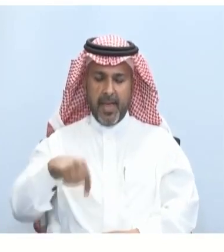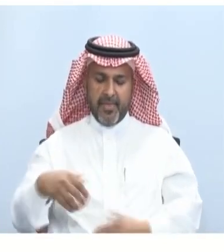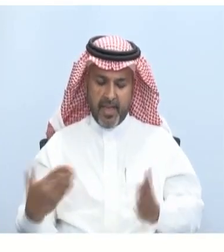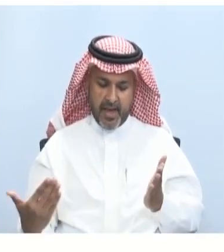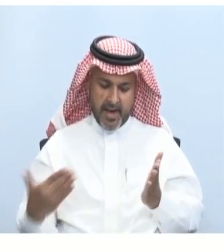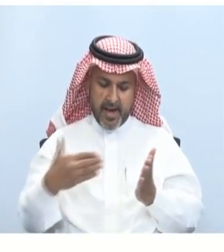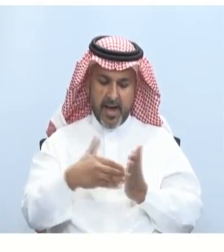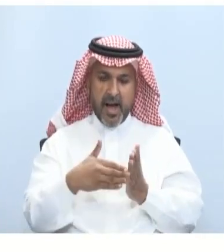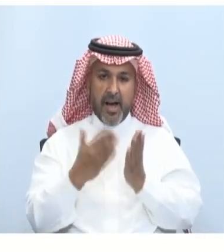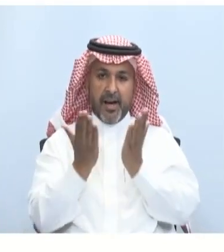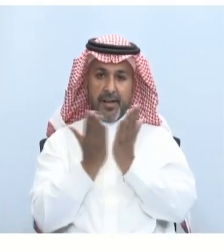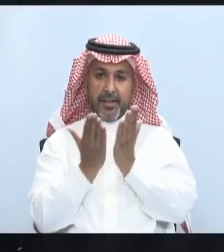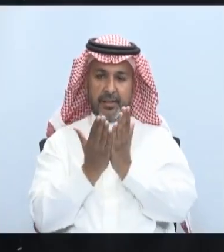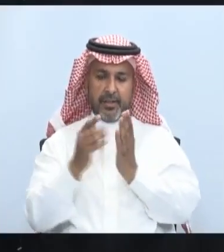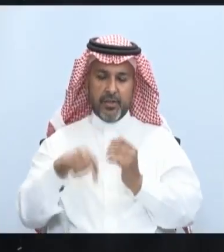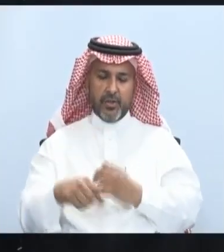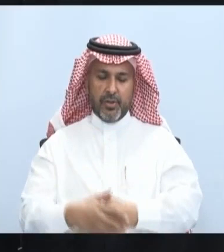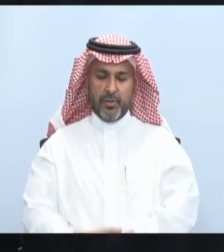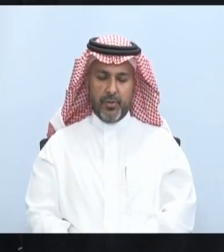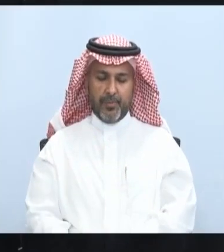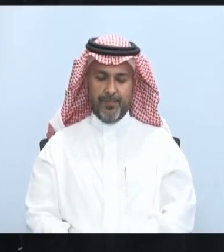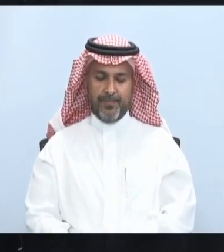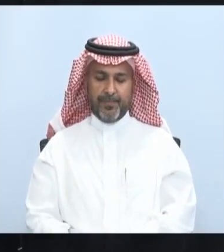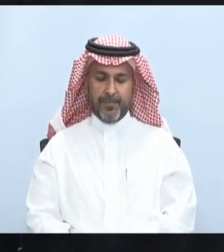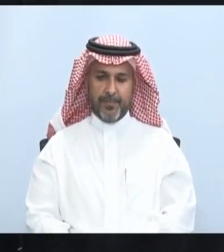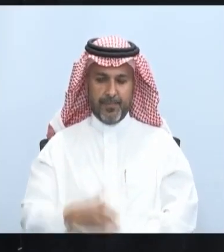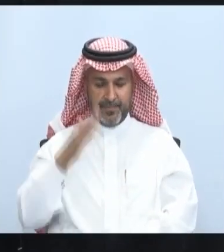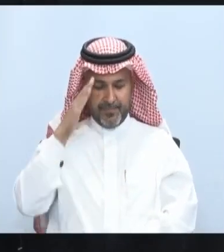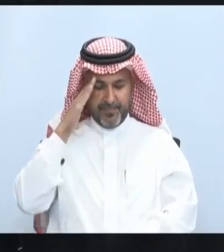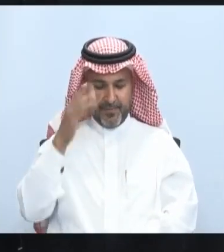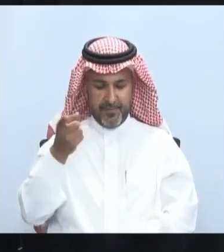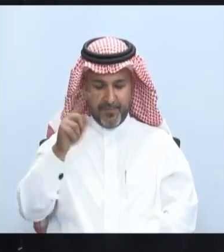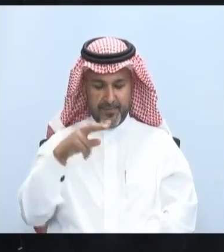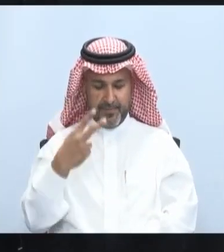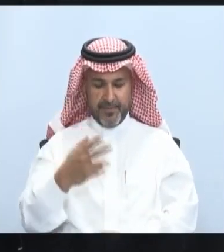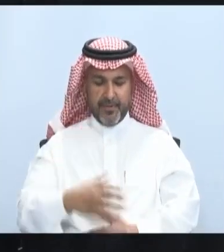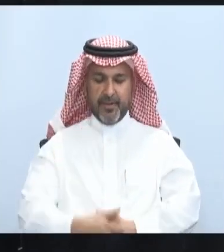نكون انتهينا من الجزء الاول من درس الاعداد المركبه شكرا جزيلا اعزائي الطلاب والطالبات